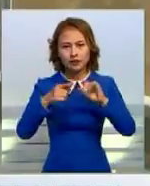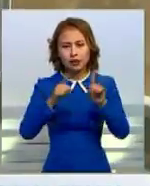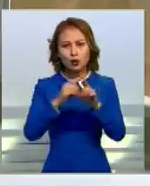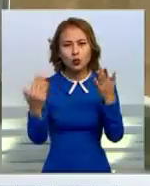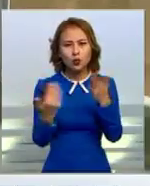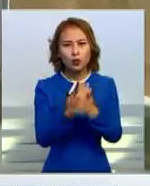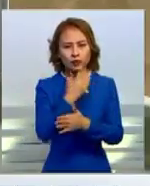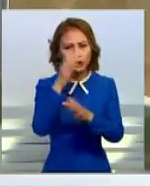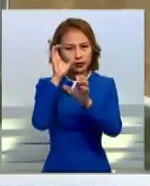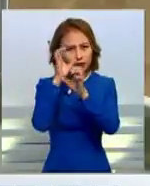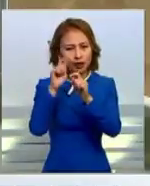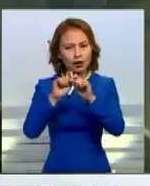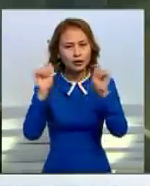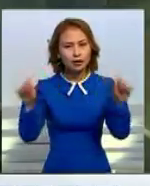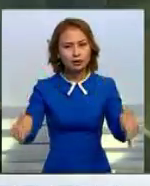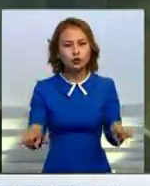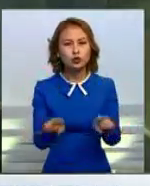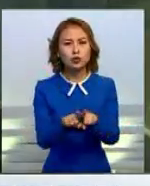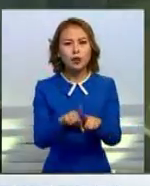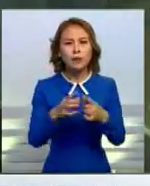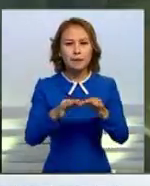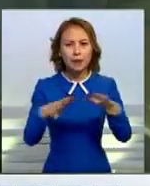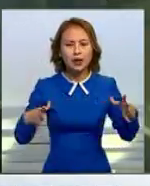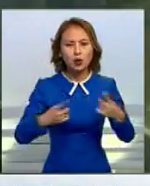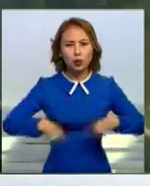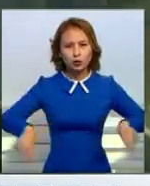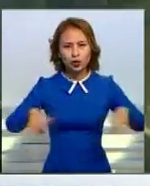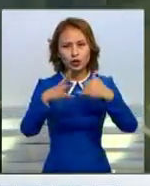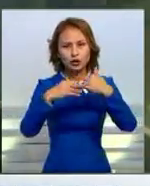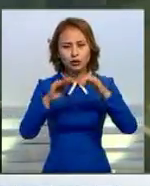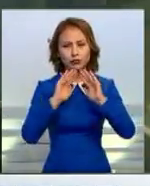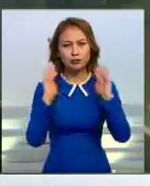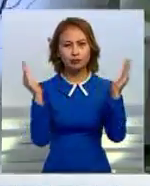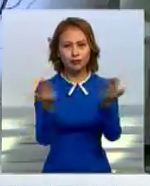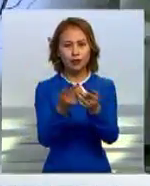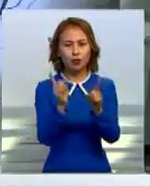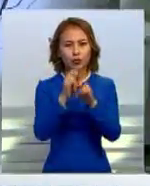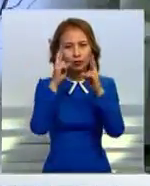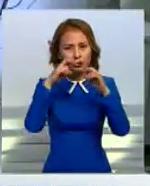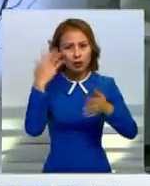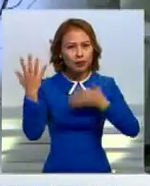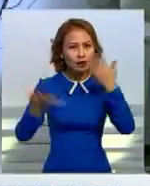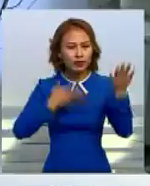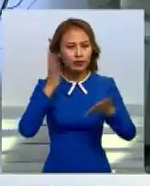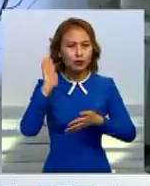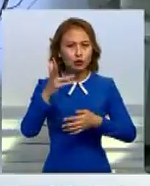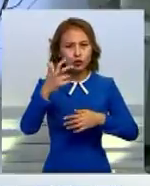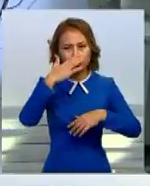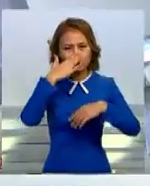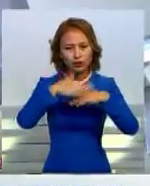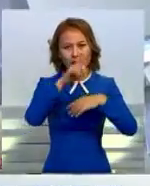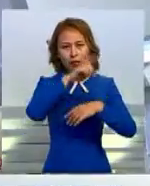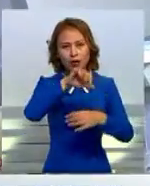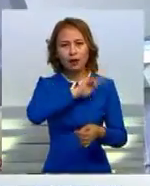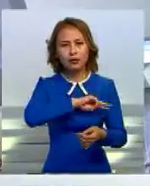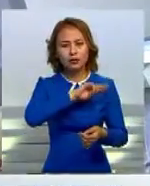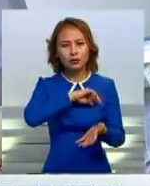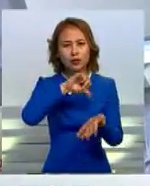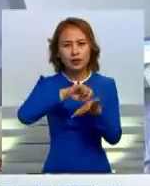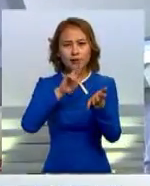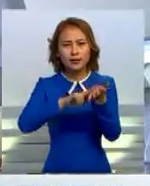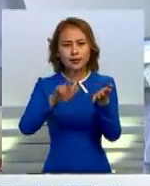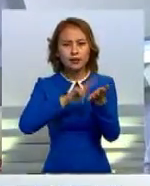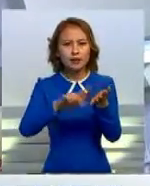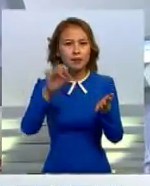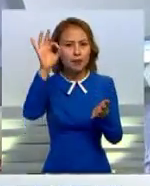зертхана. Мұнда полигон аумағындағы екі жүйемен қоршаған орта кешенді зерттеледі. 300-ге тарта қызметкердің 80%